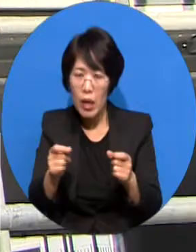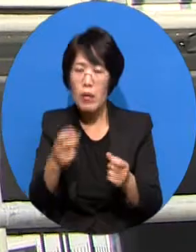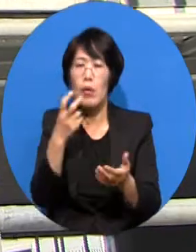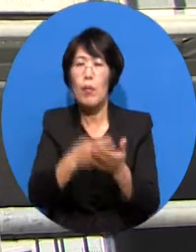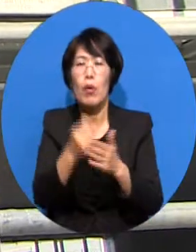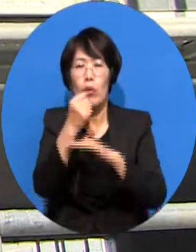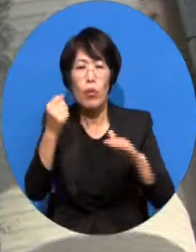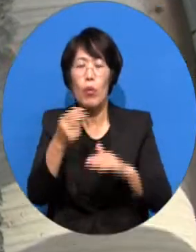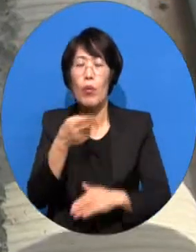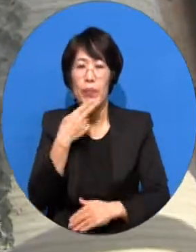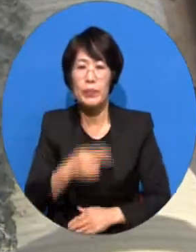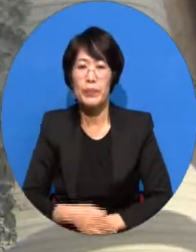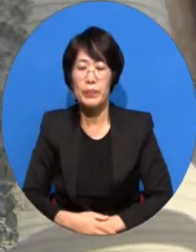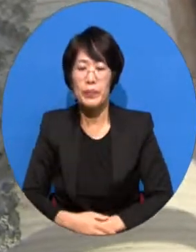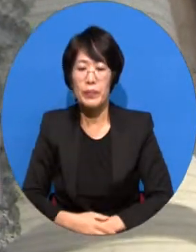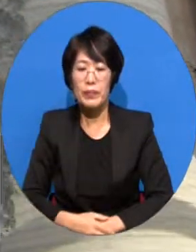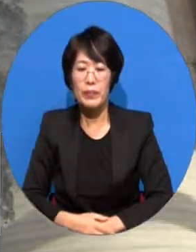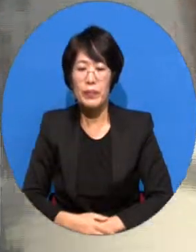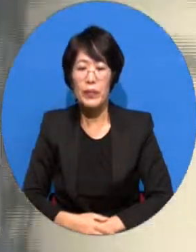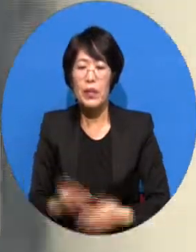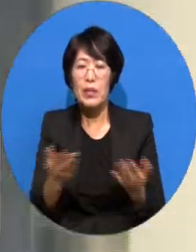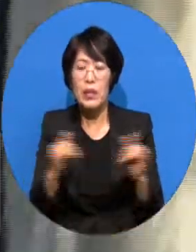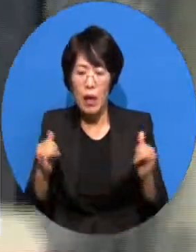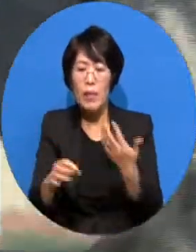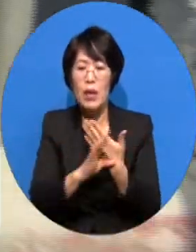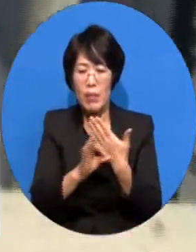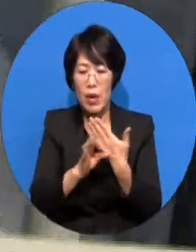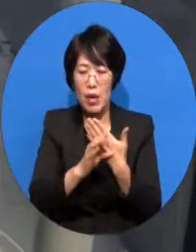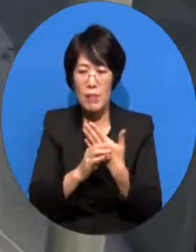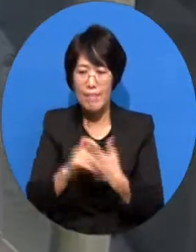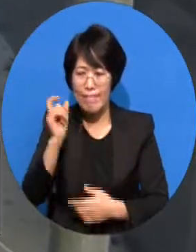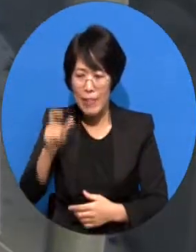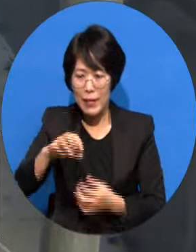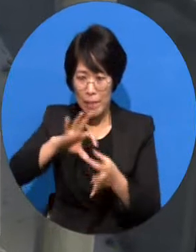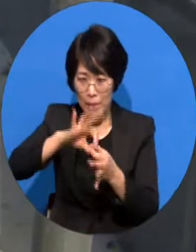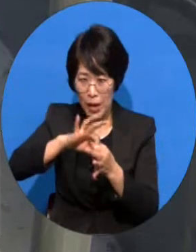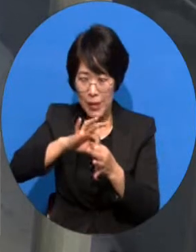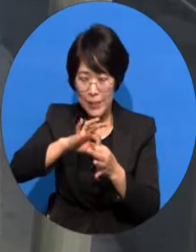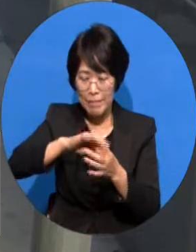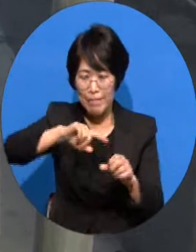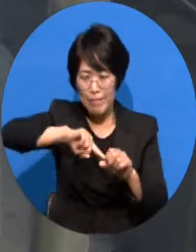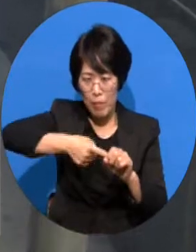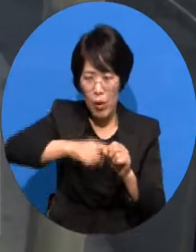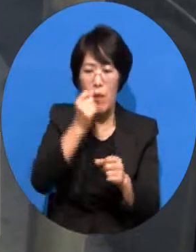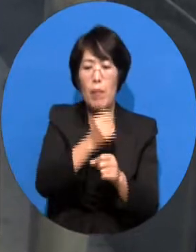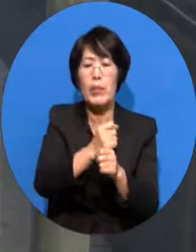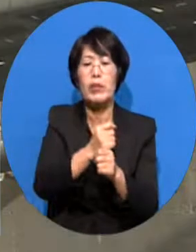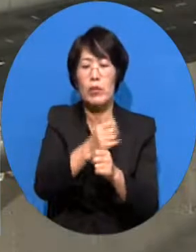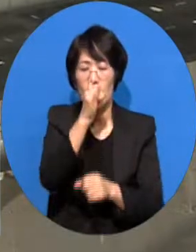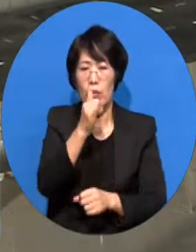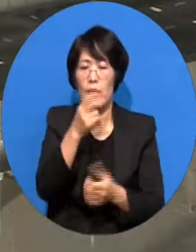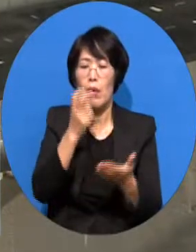없습니다 근로자가 임의로 2 클랜 토오 식으로 아기가 아무때나 이렇게 조 좋아서 설치를 게 너무 크거든요